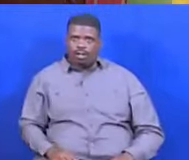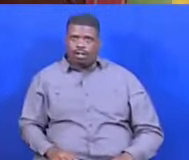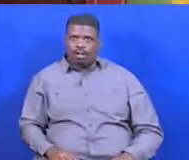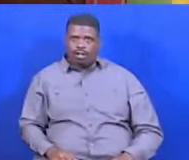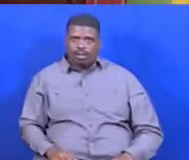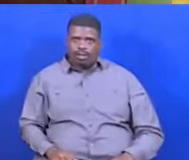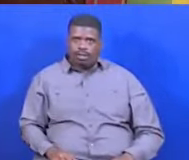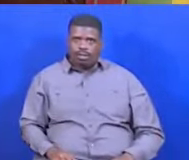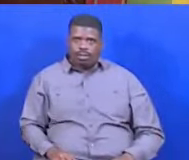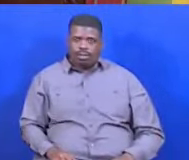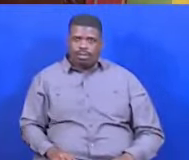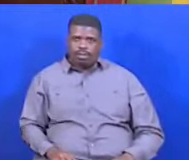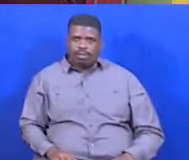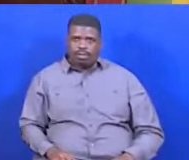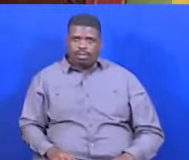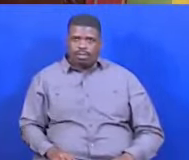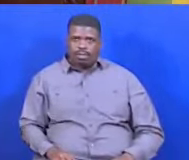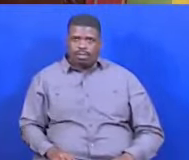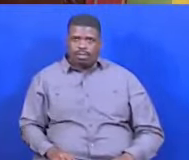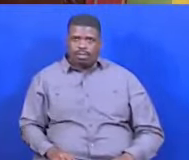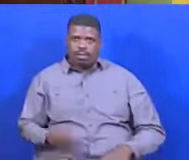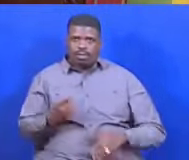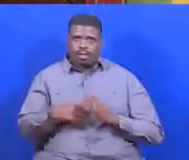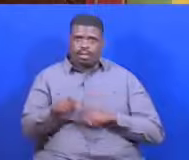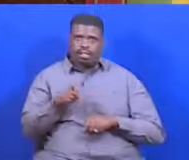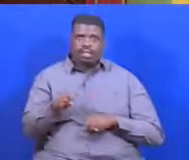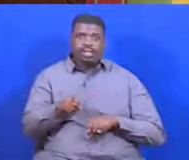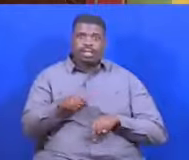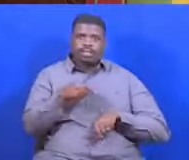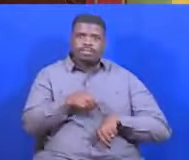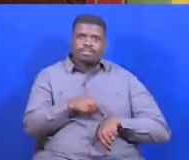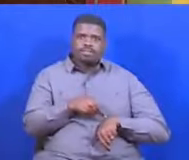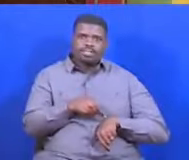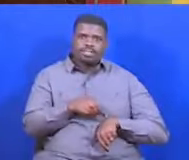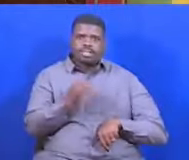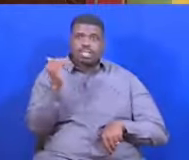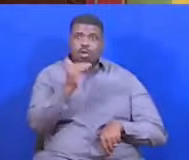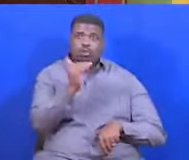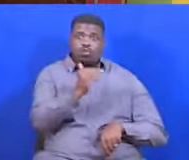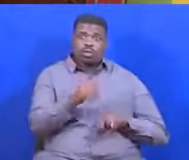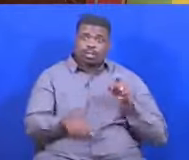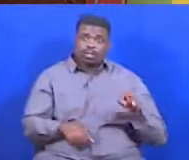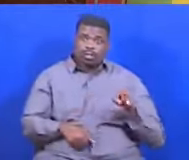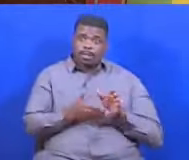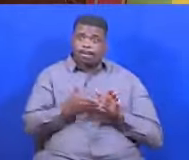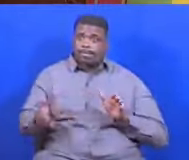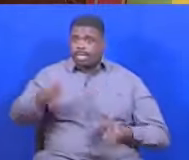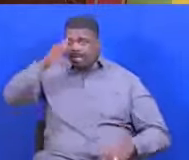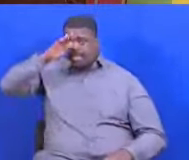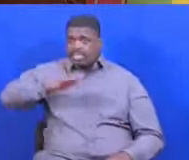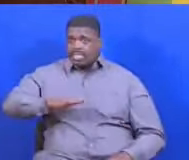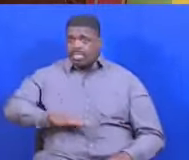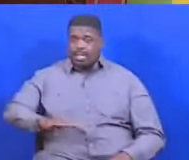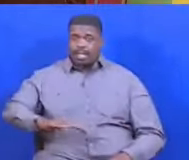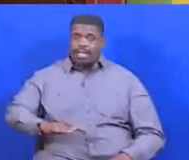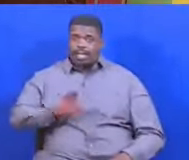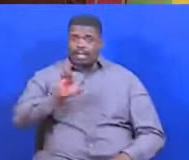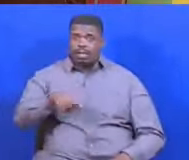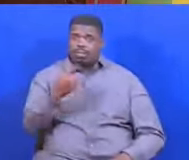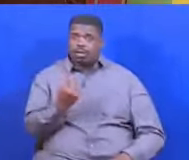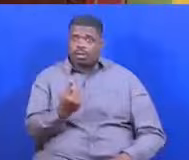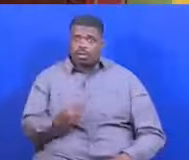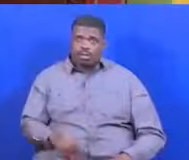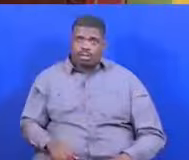na ni mapambano ambayo yanatisha sana. Lakini katika kipindi cha Januari mpaka Disemba mwaka mmoja tu